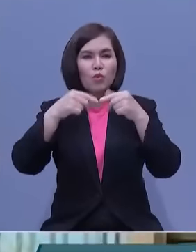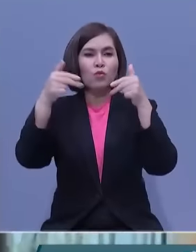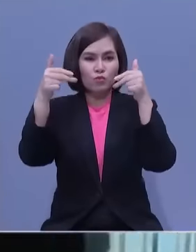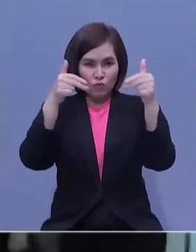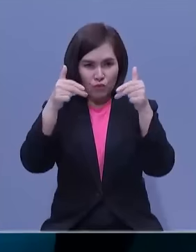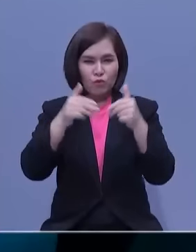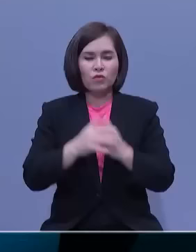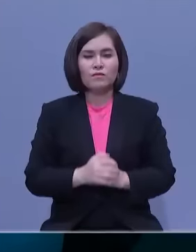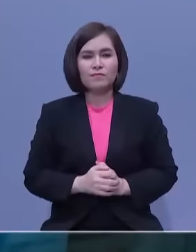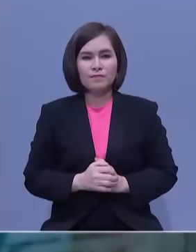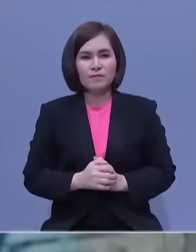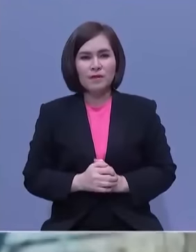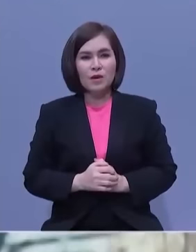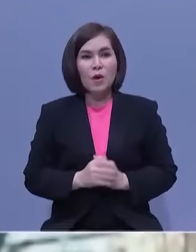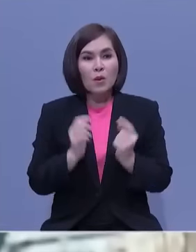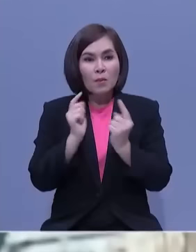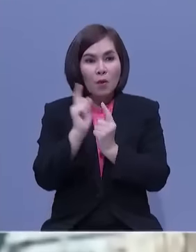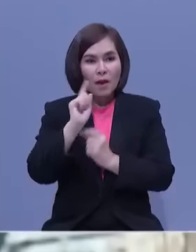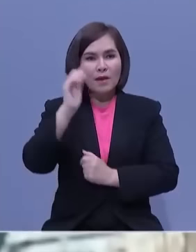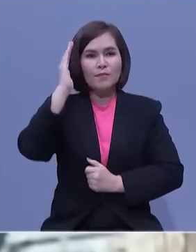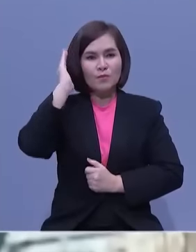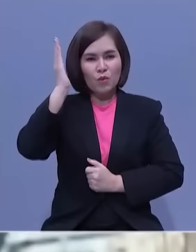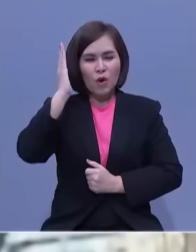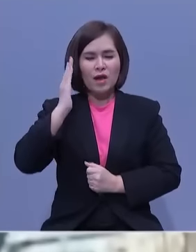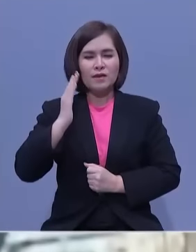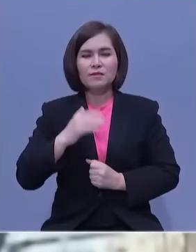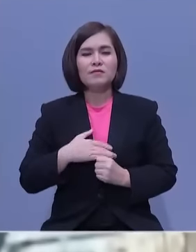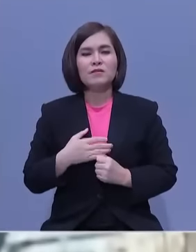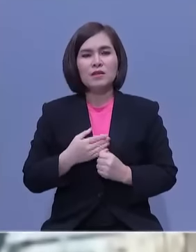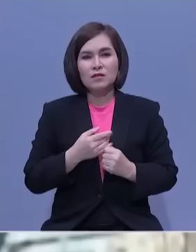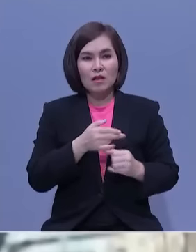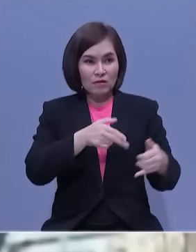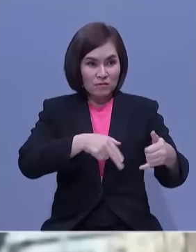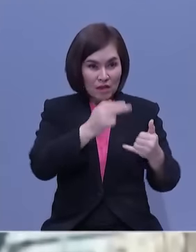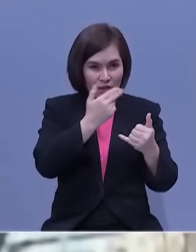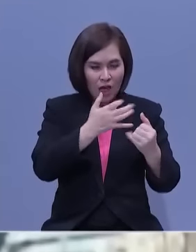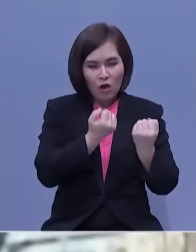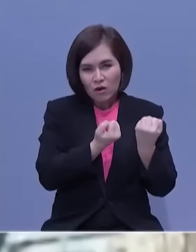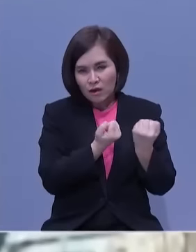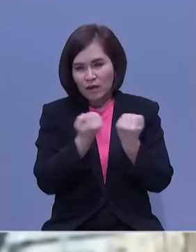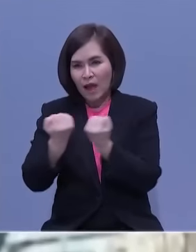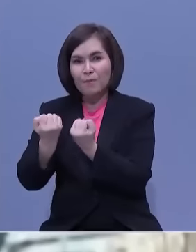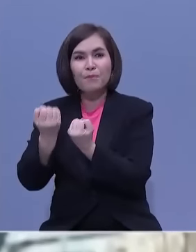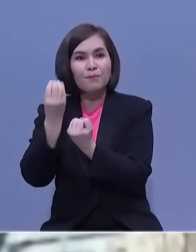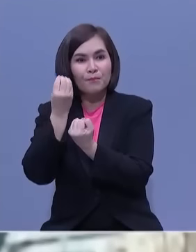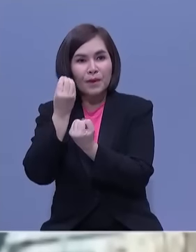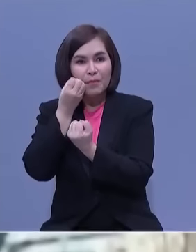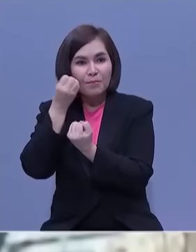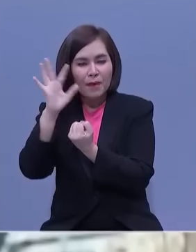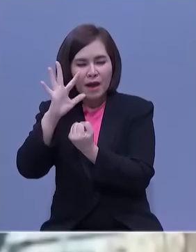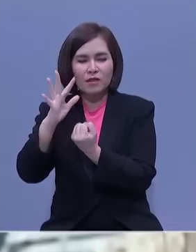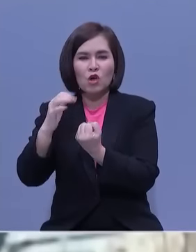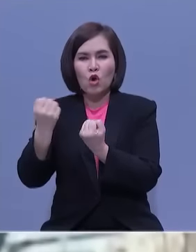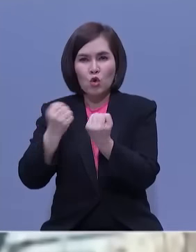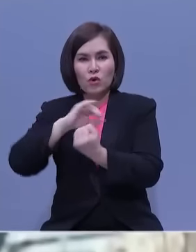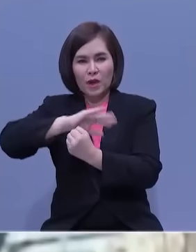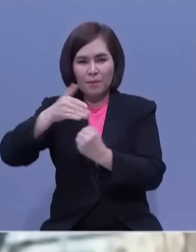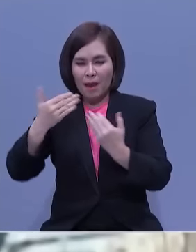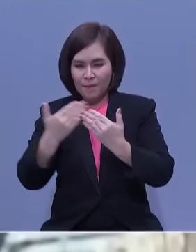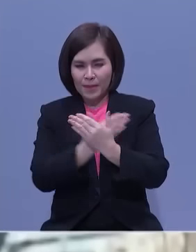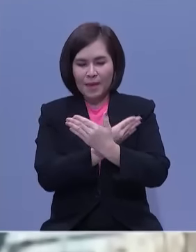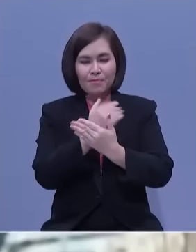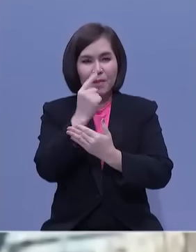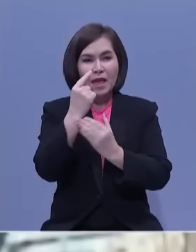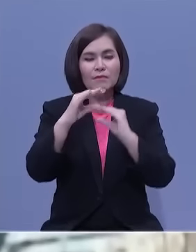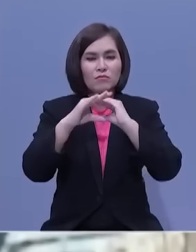เหตุในคนร้ายขับกระบะกลับมาจอดที่บ้านแล้วก็เปลี่ยนเป็นรถเก๋งนะคะจากนั้นหลบหนีไปทางจังหวัดนครปฐม